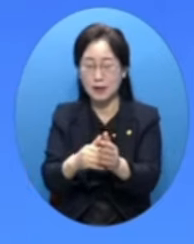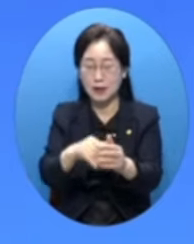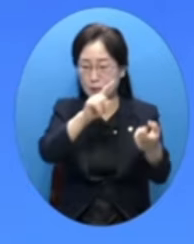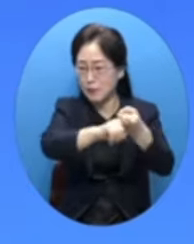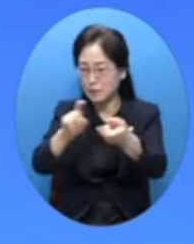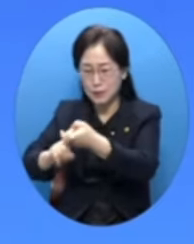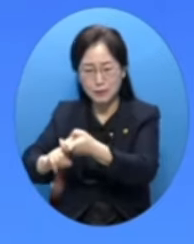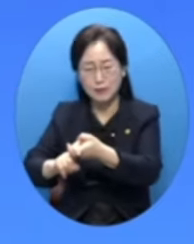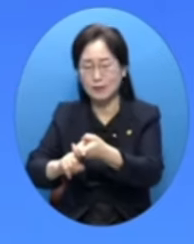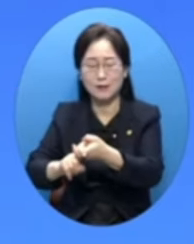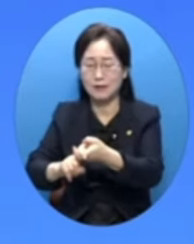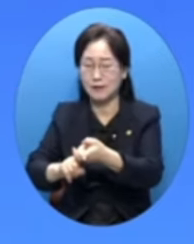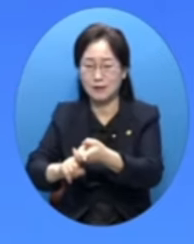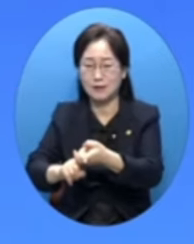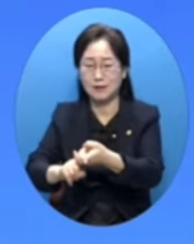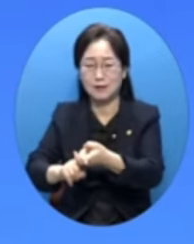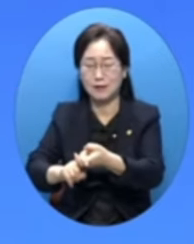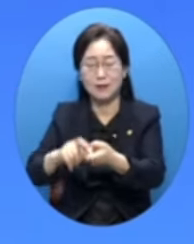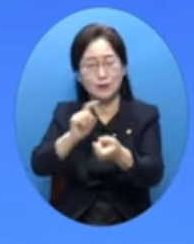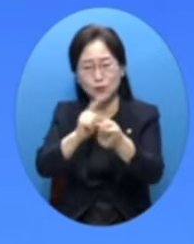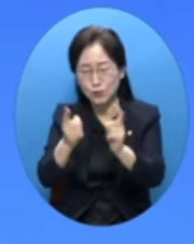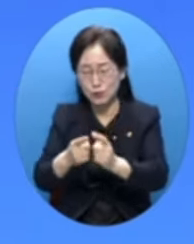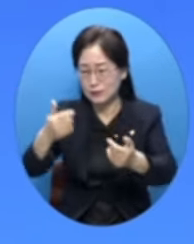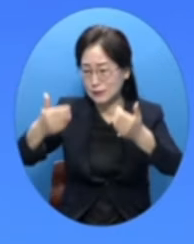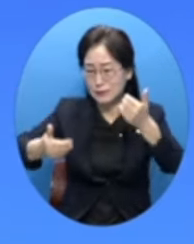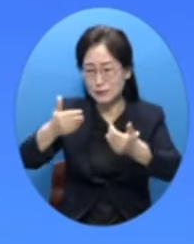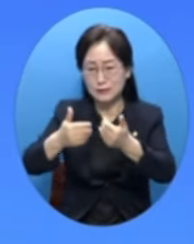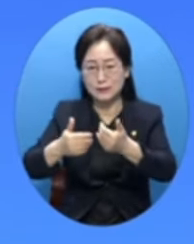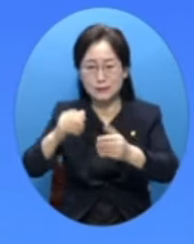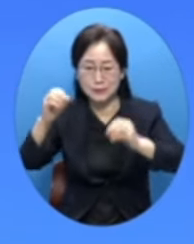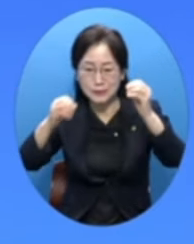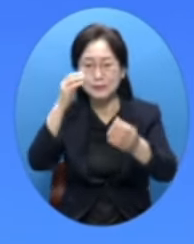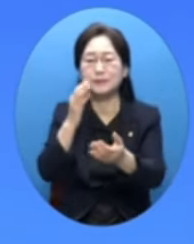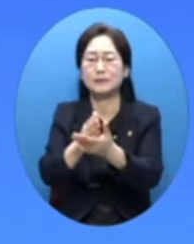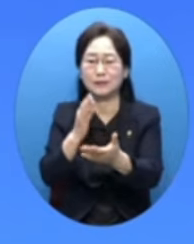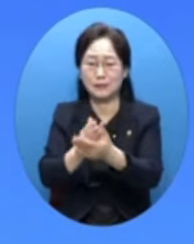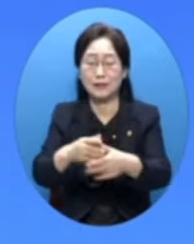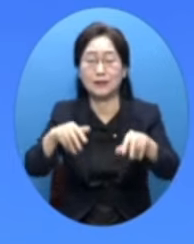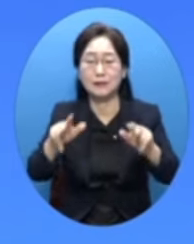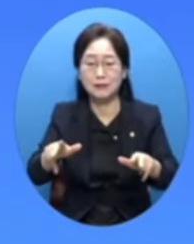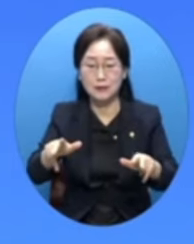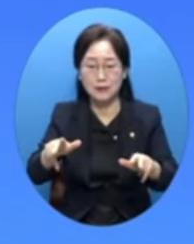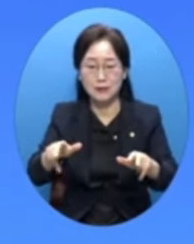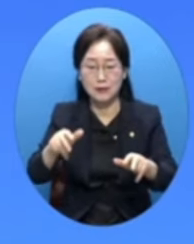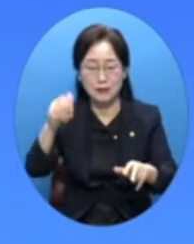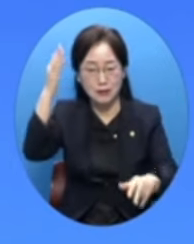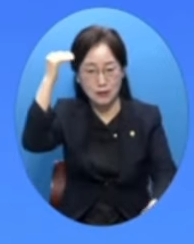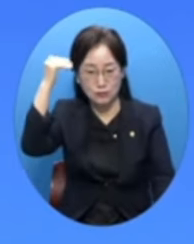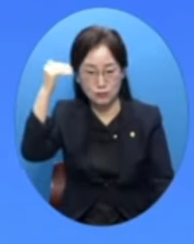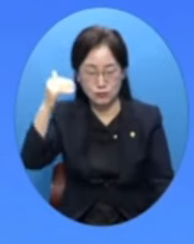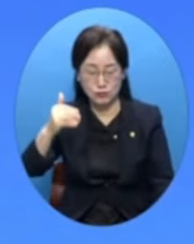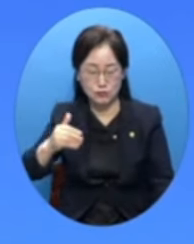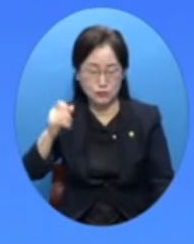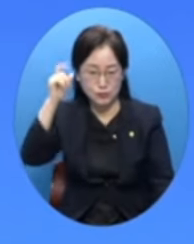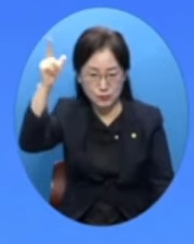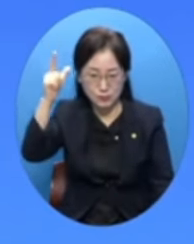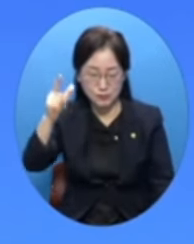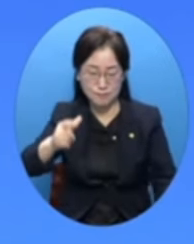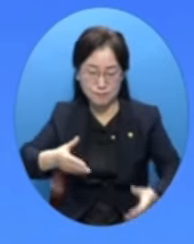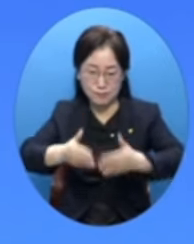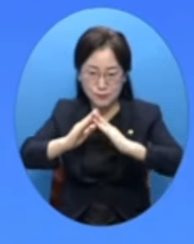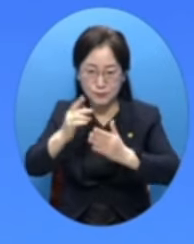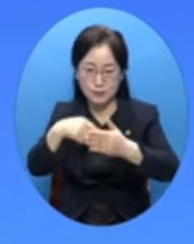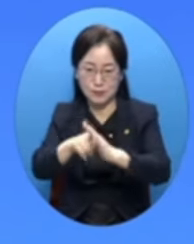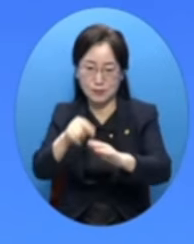나서 서로 갈등하지 말고 이제는 위대한 대한민국을 건설하는 일에 우리 모두가 한마음